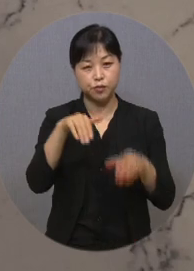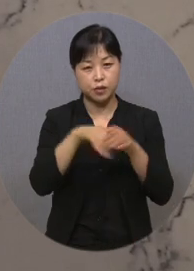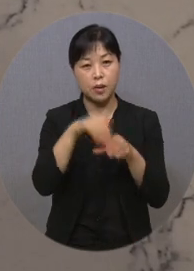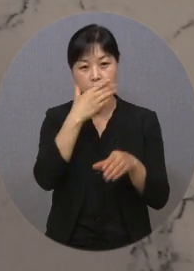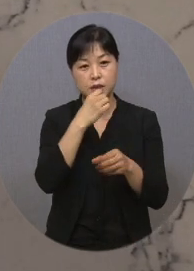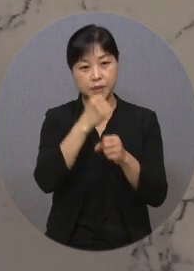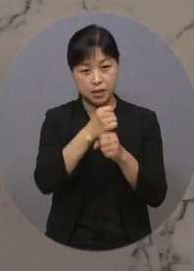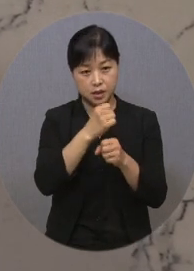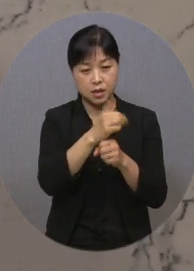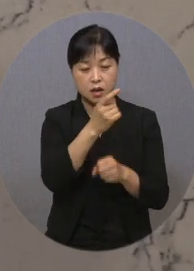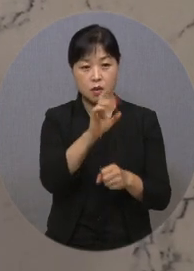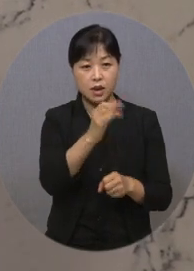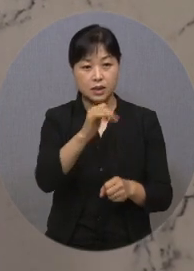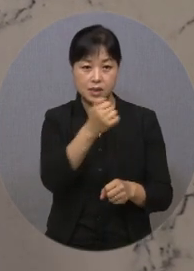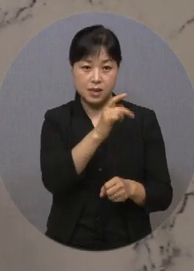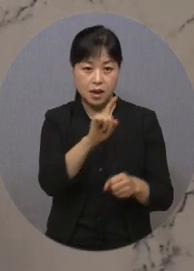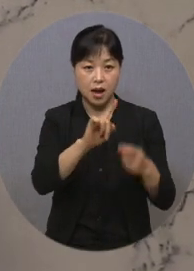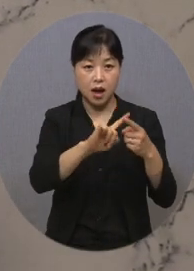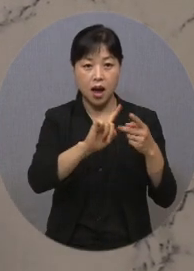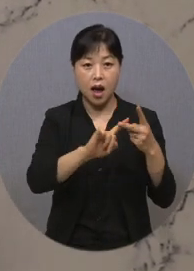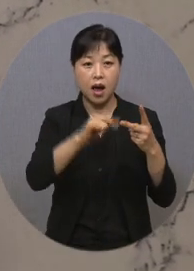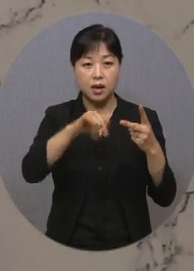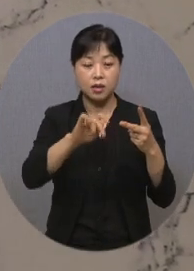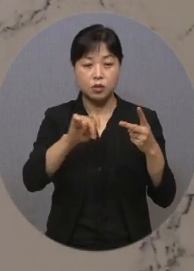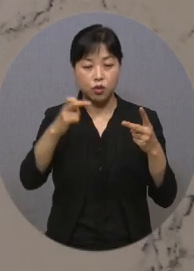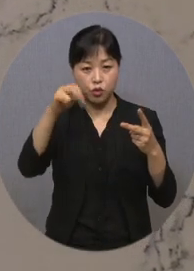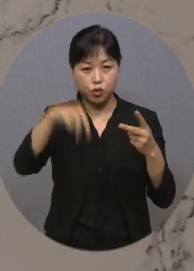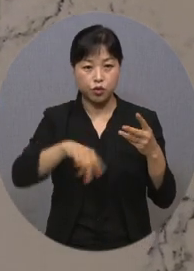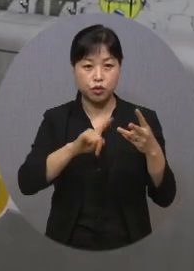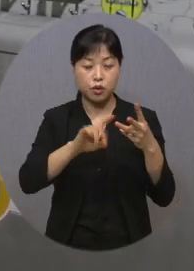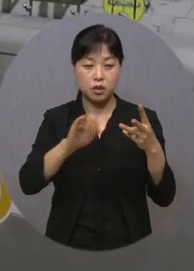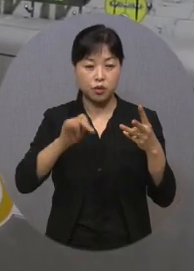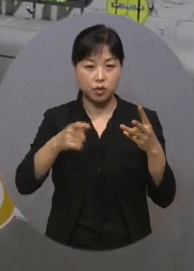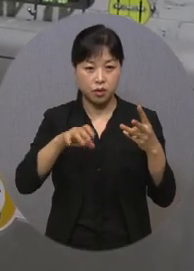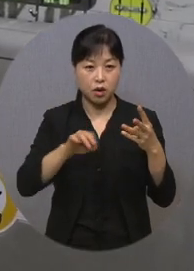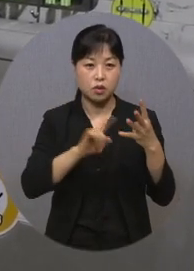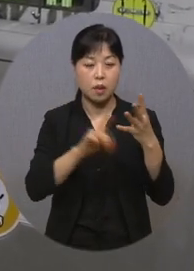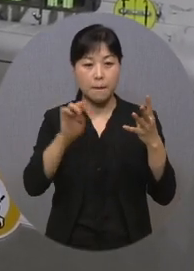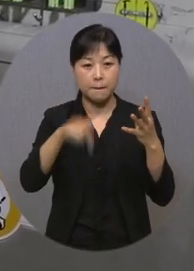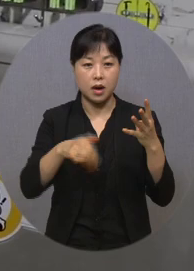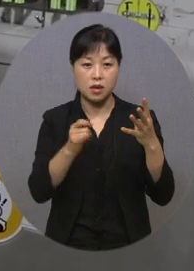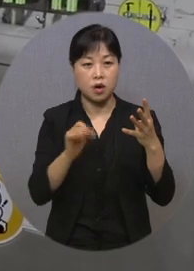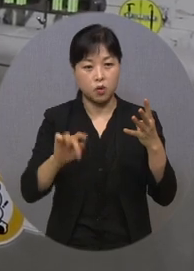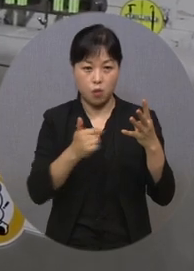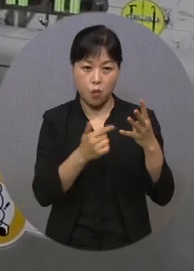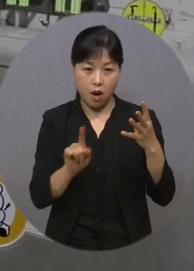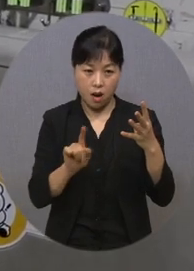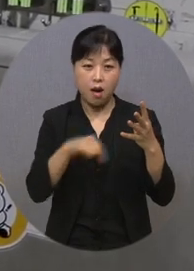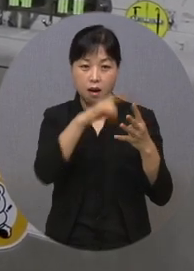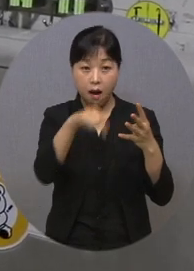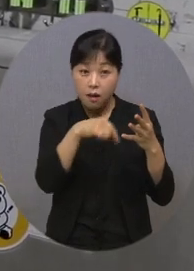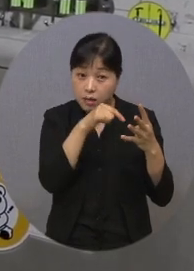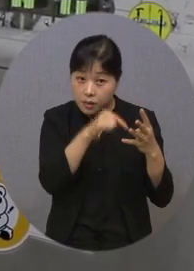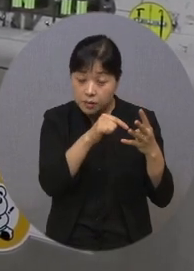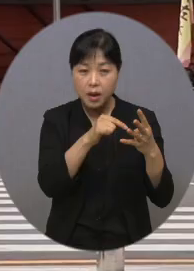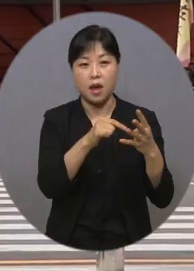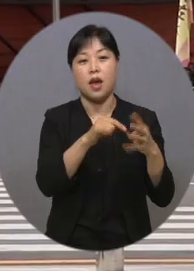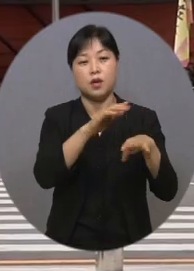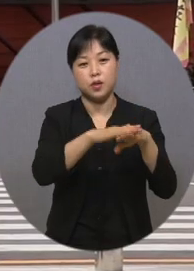황진아, 김도유, 이소영, 박연화 캘리그라프의 디자인과 손글씨를